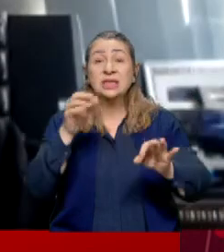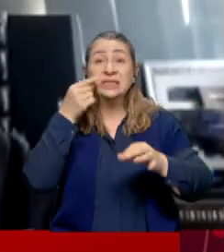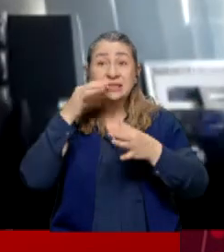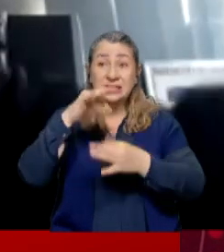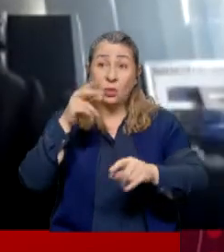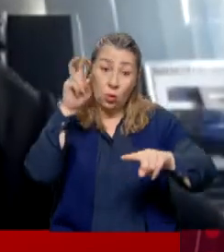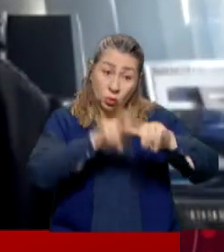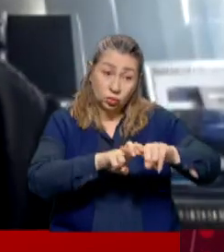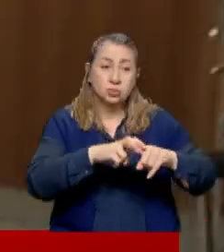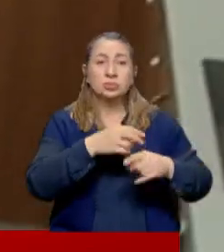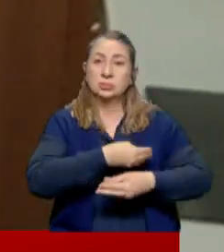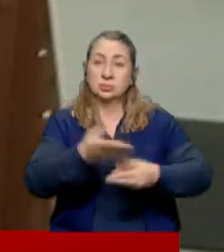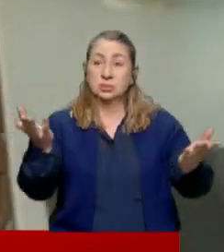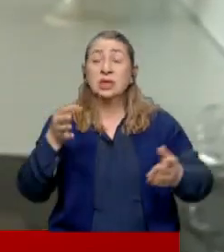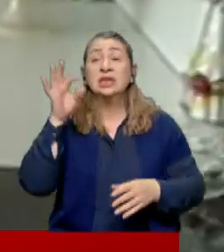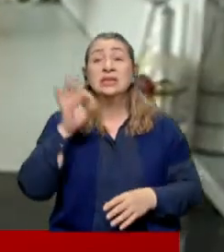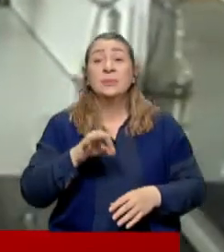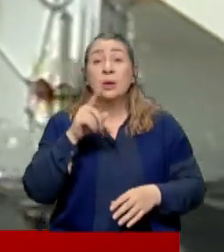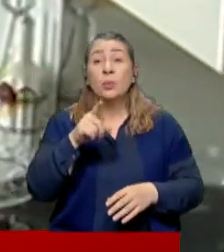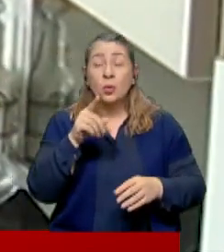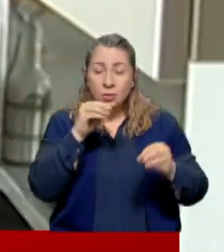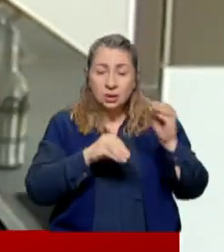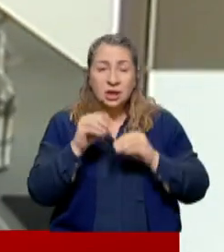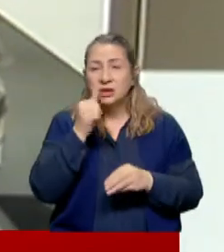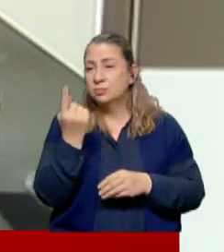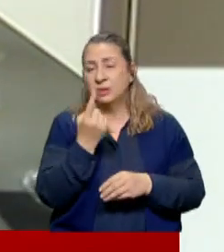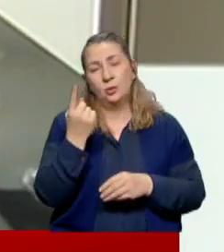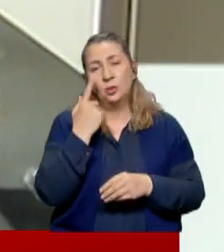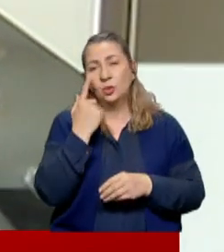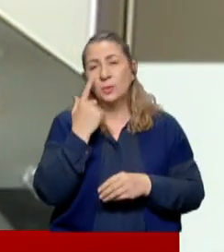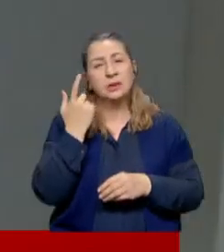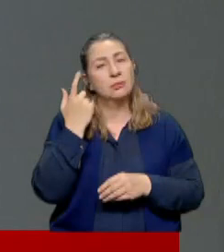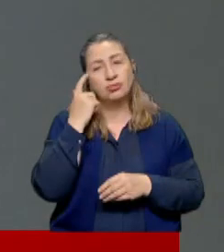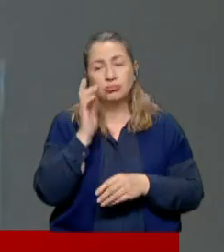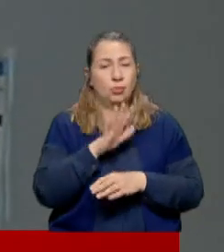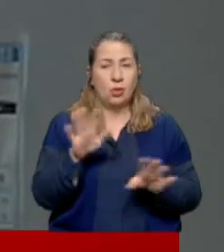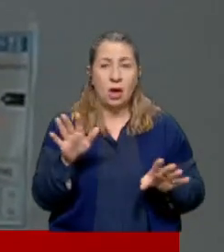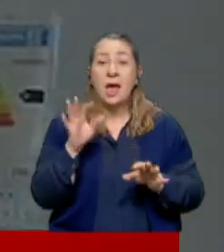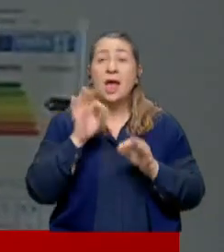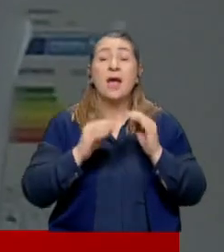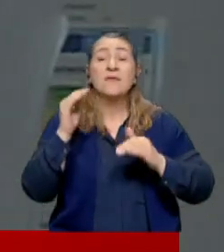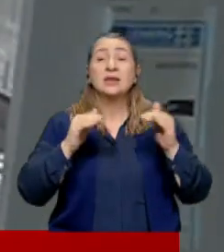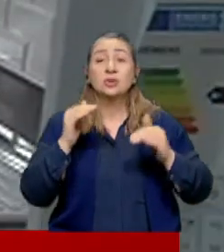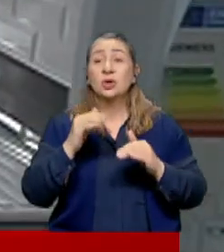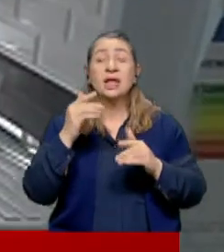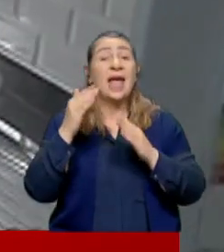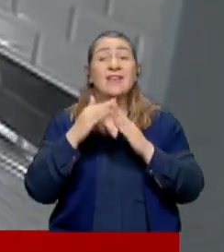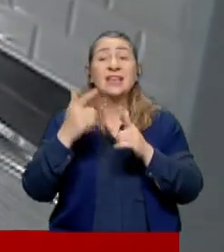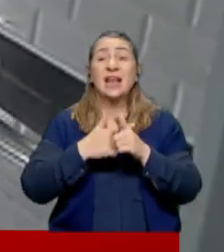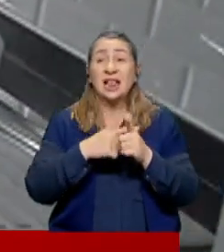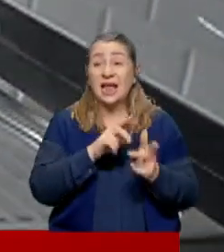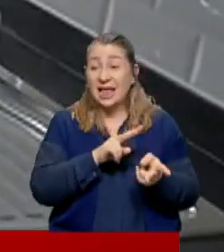insanlara ücretsiz konutları dağıtacak. Şimdilik bu formüllerin hiçbiri hükümetin gündeminde yok. Enflasyonun konut